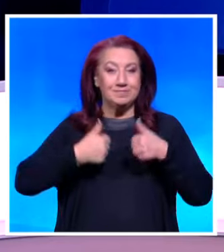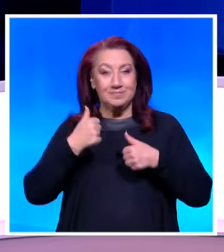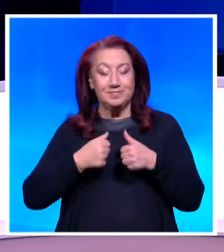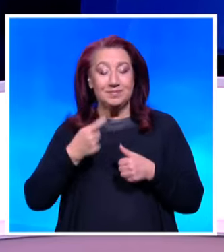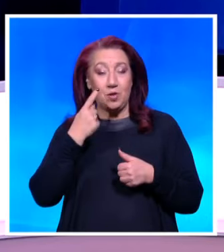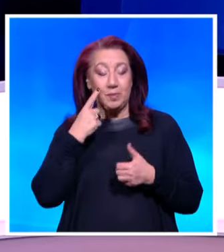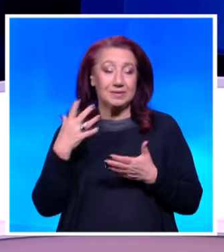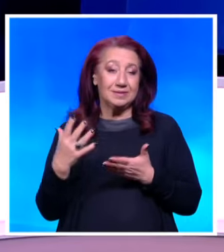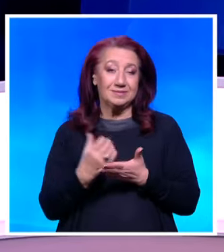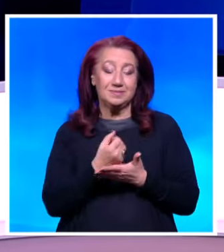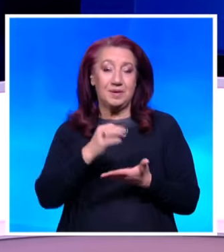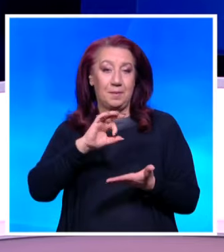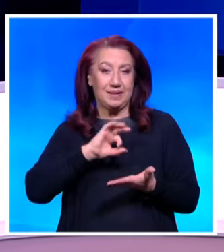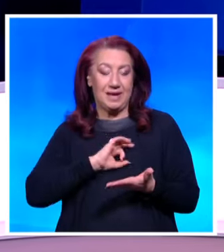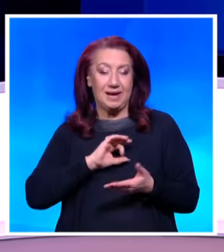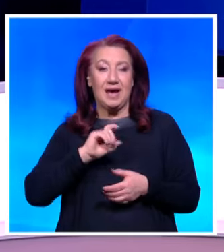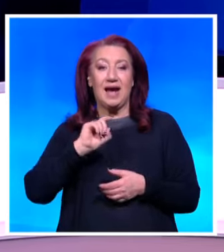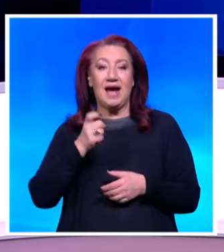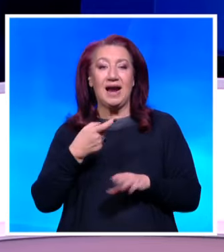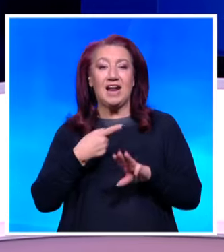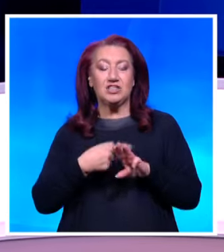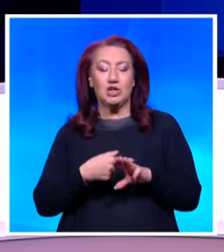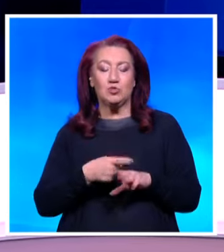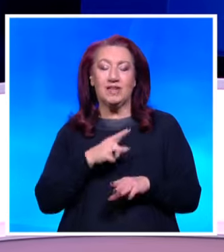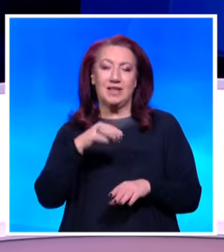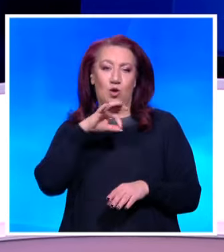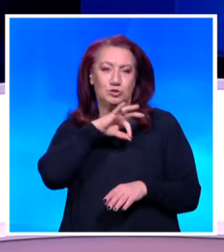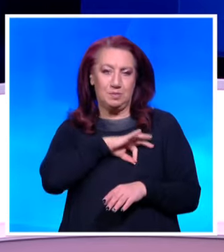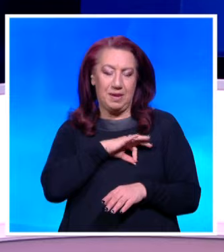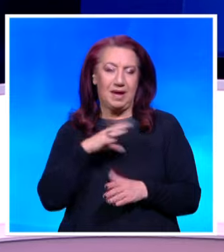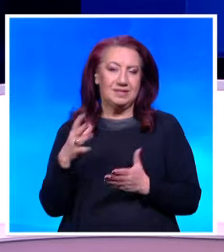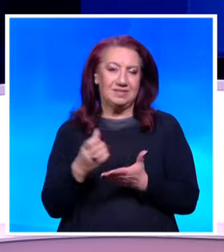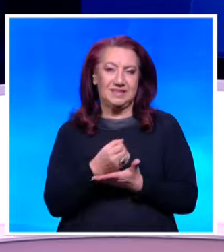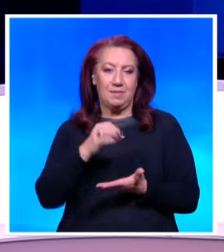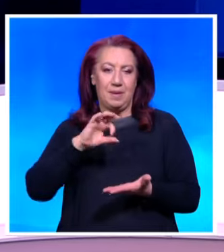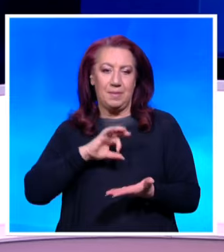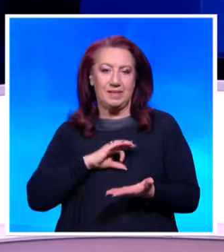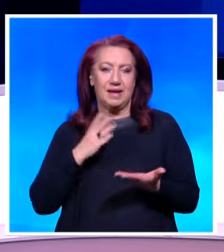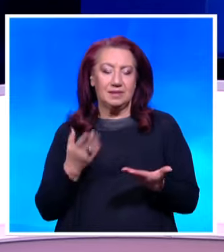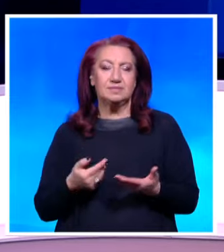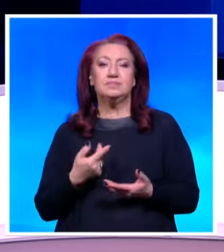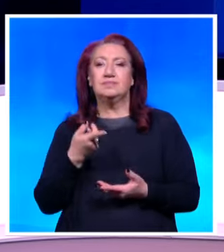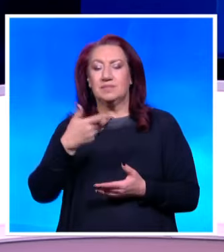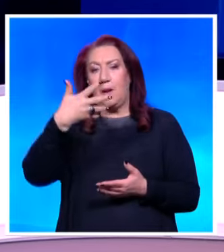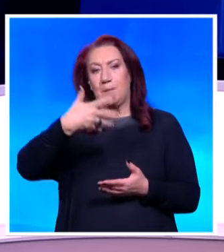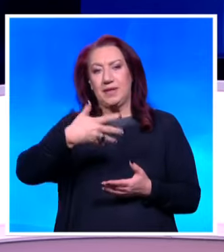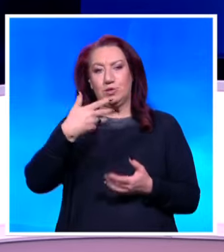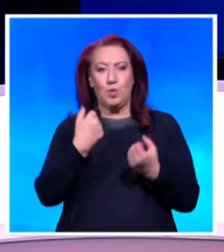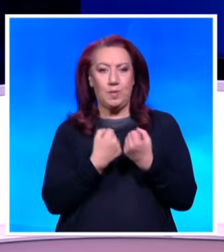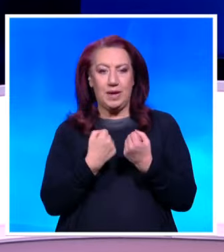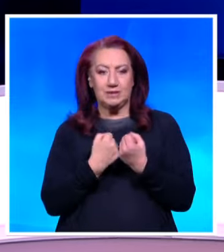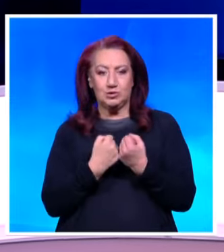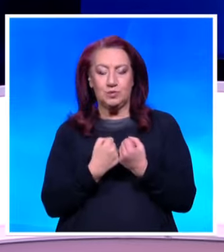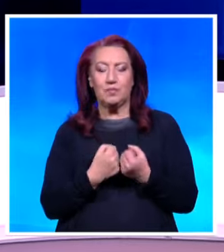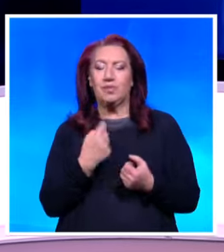София. Галя Шатова пропусна шанса да вземе отличието и остана пета на фона на месеци без паричия в националния отбор. Калян Кюркчиев